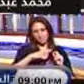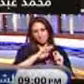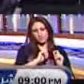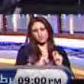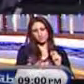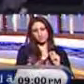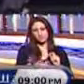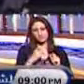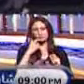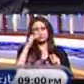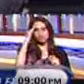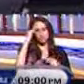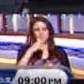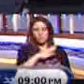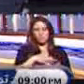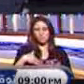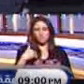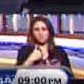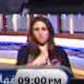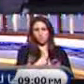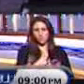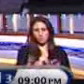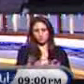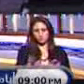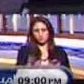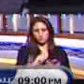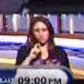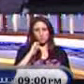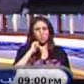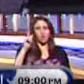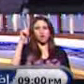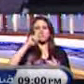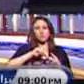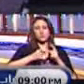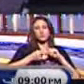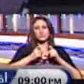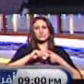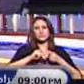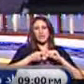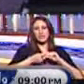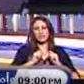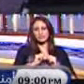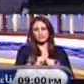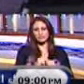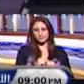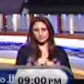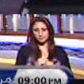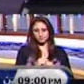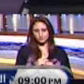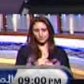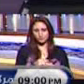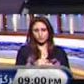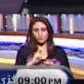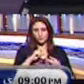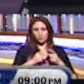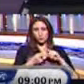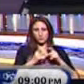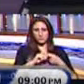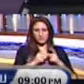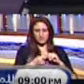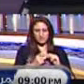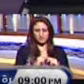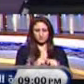الوهاب محامي اسر شهداء المذبحه. نروح بورسعيد، هناك مسيره الان الالتراس امام مقر التراس